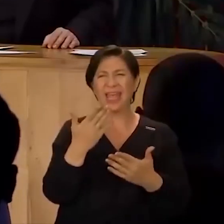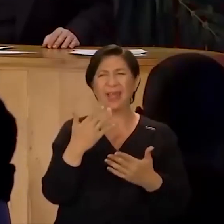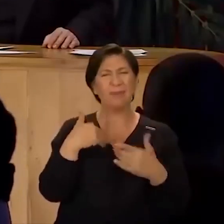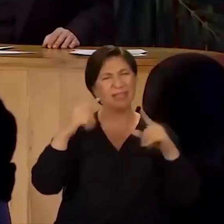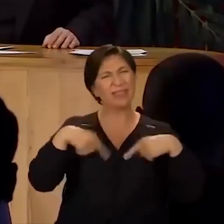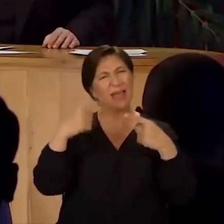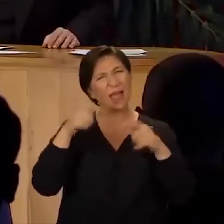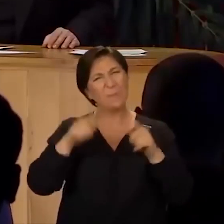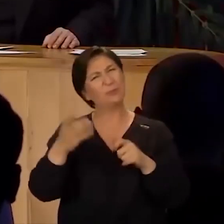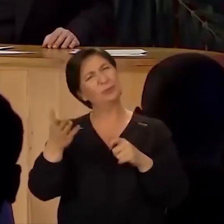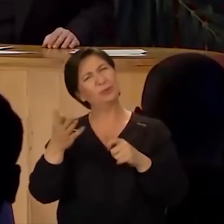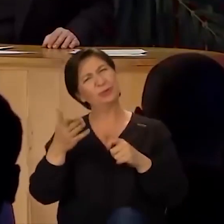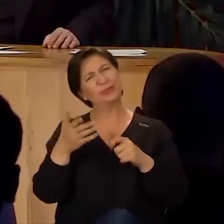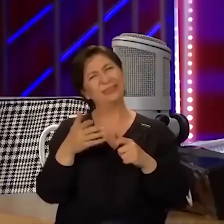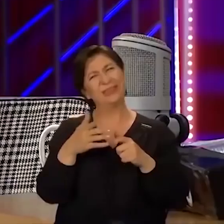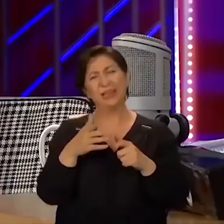bayılıyorum